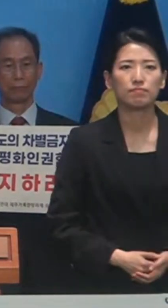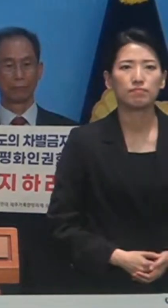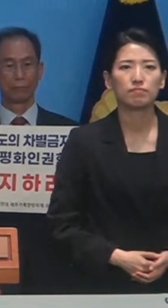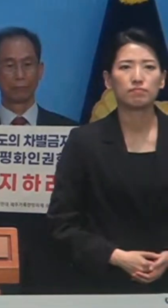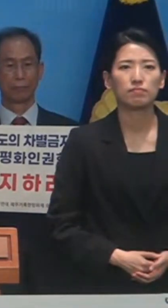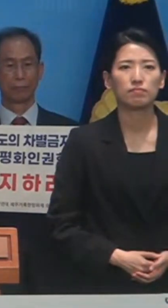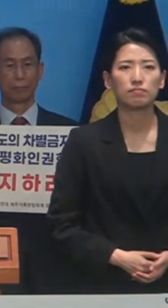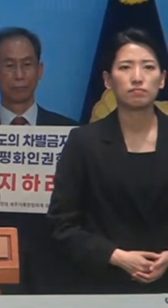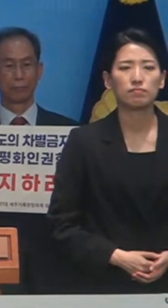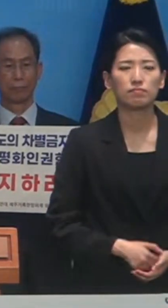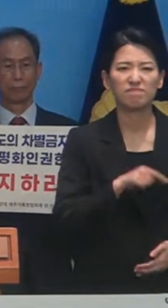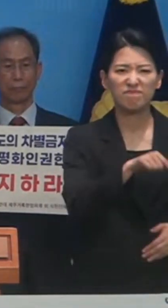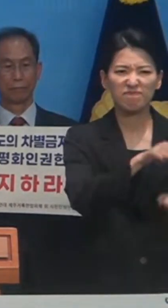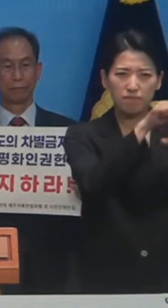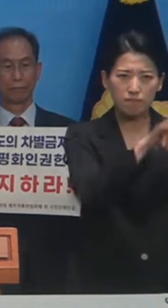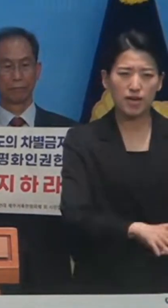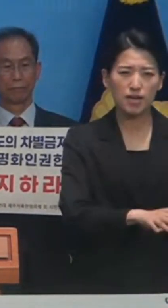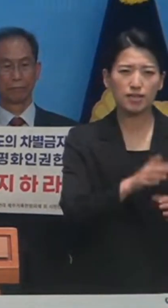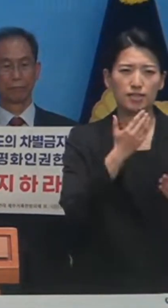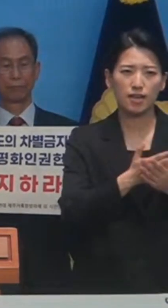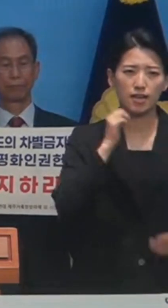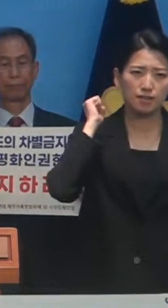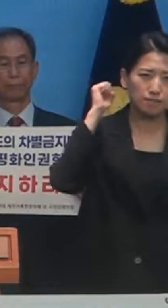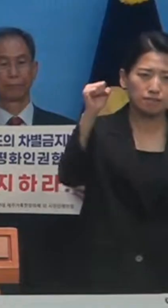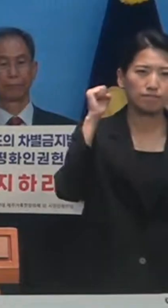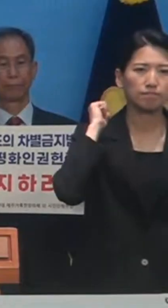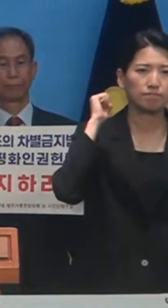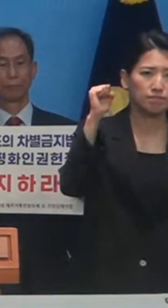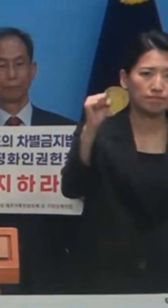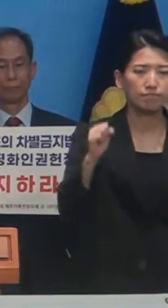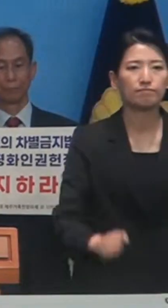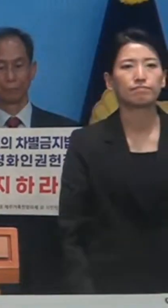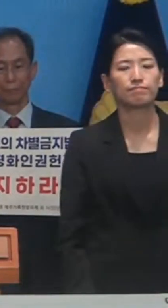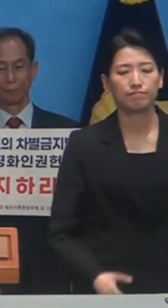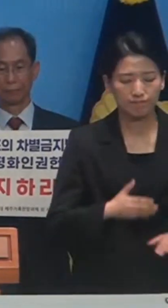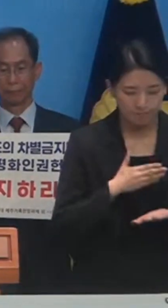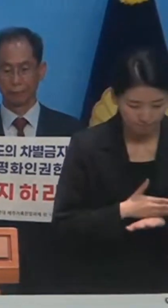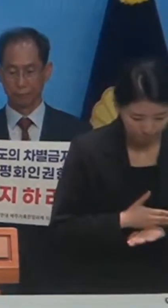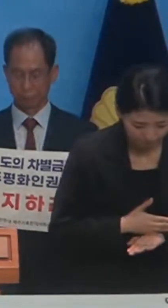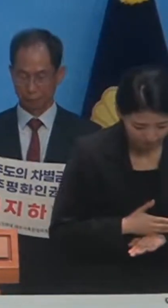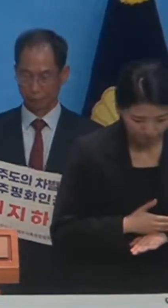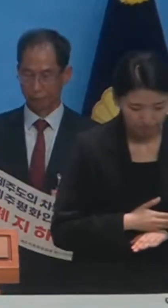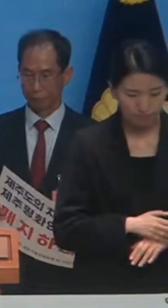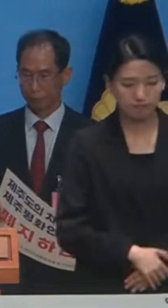폐기하라! 폐기하라! 폐기하라! 감사합니다.